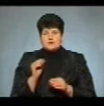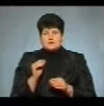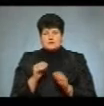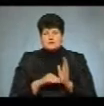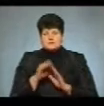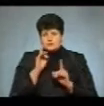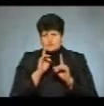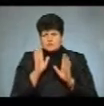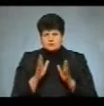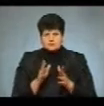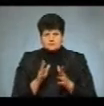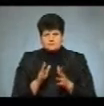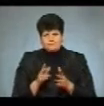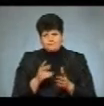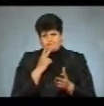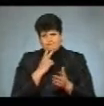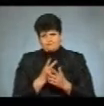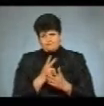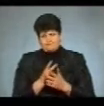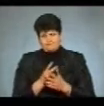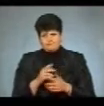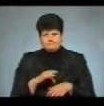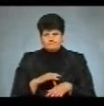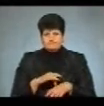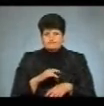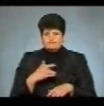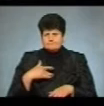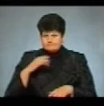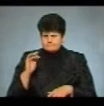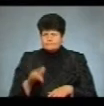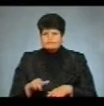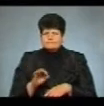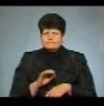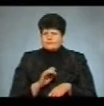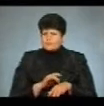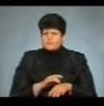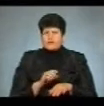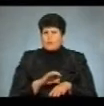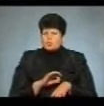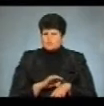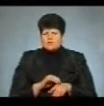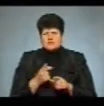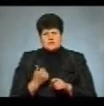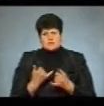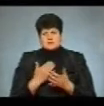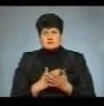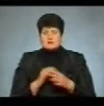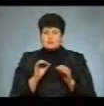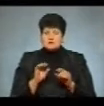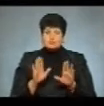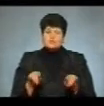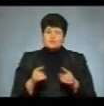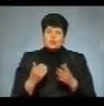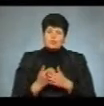набагато яскравіші, жорсткіші, ніж ті, які зараз є. Тим більше ми розуміємо, що, можливо, будуть створені